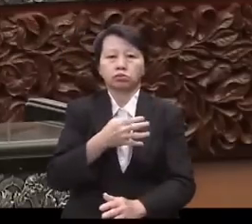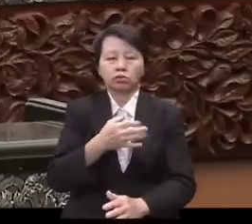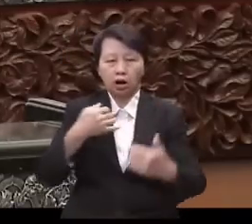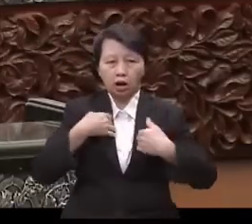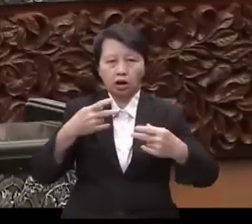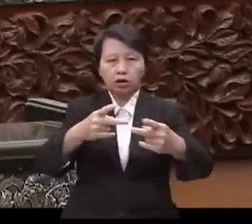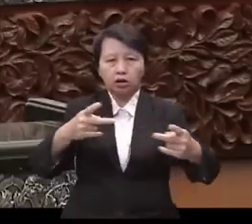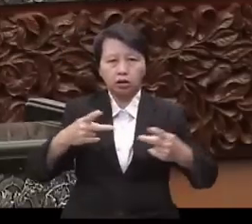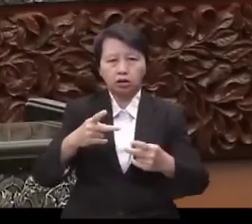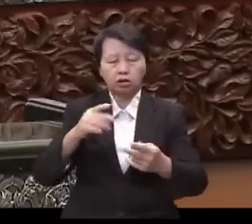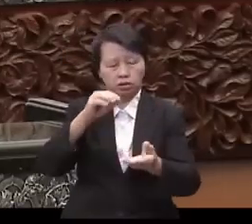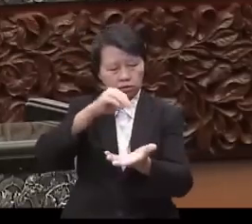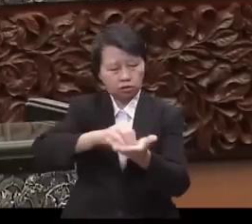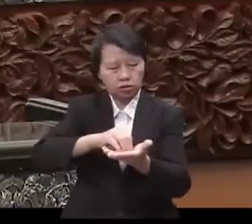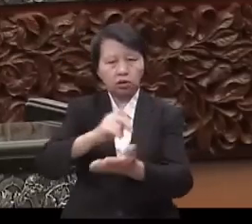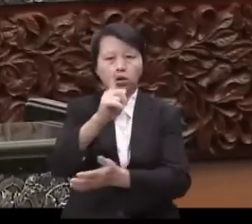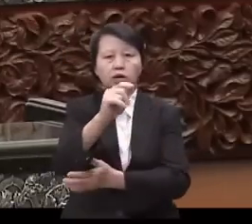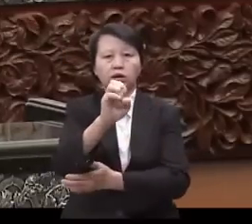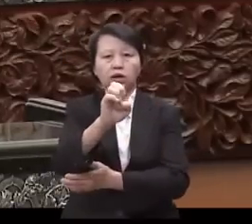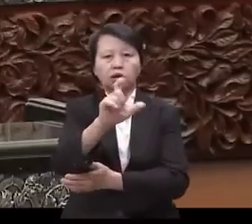di